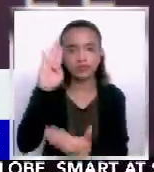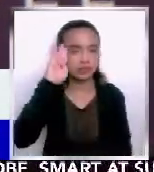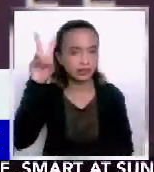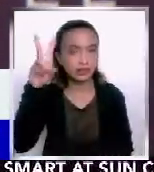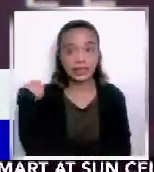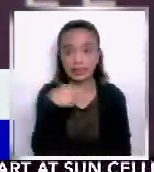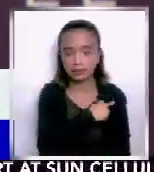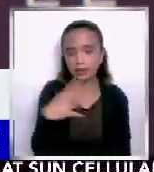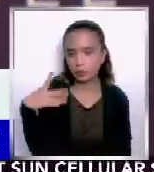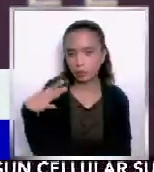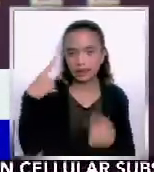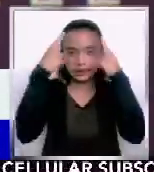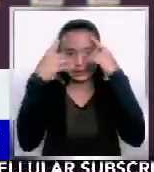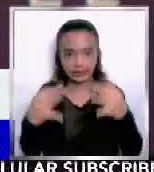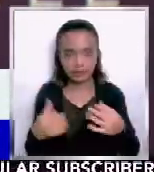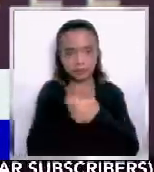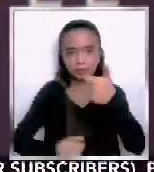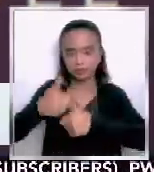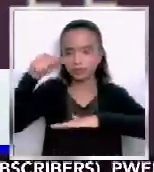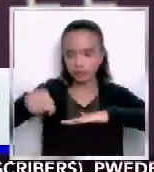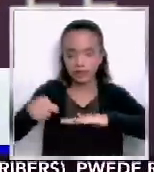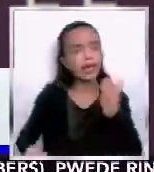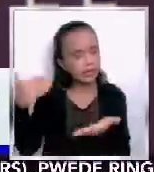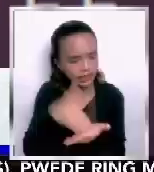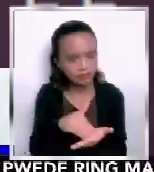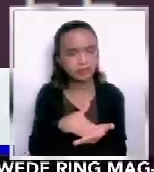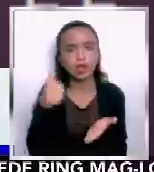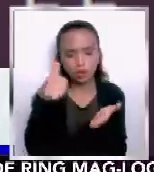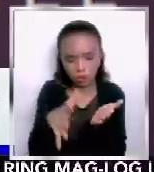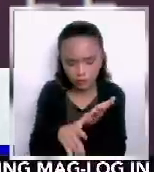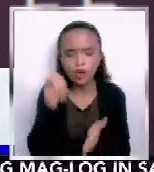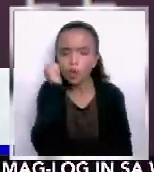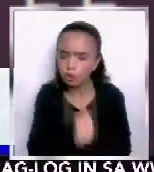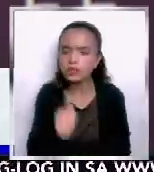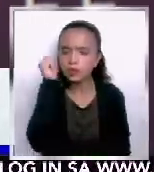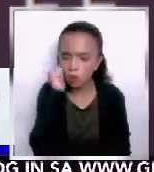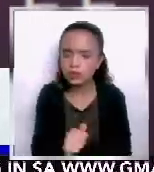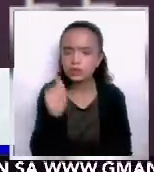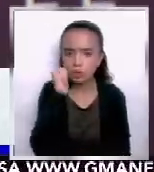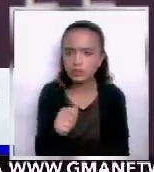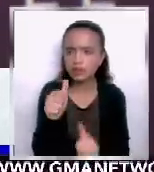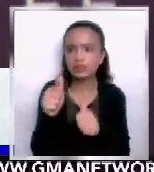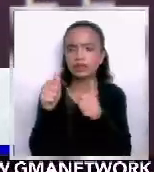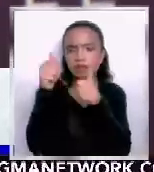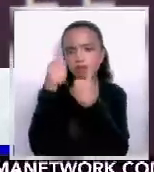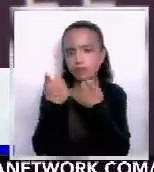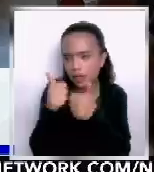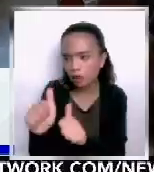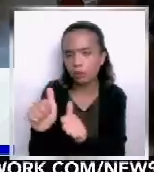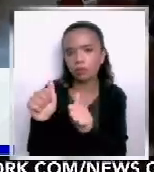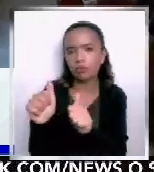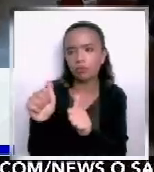matter. And again, COMELEC will always, always abide by any order, notice, or decision of the highest court of the